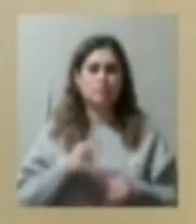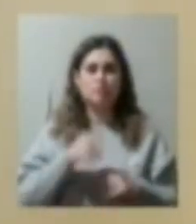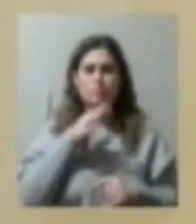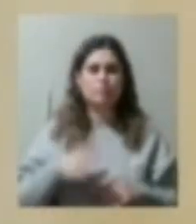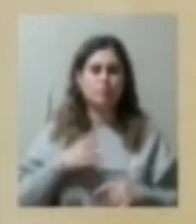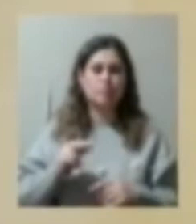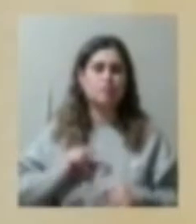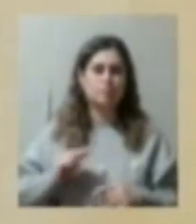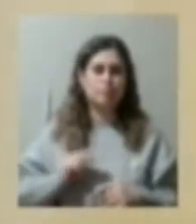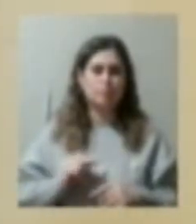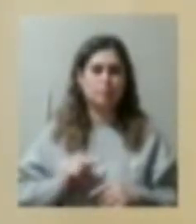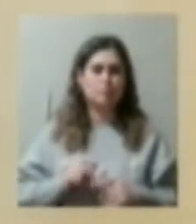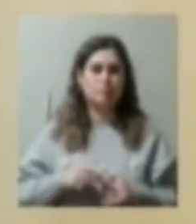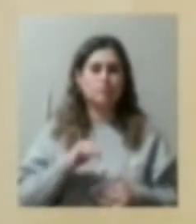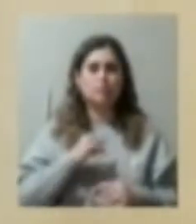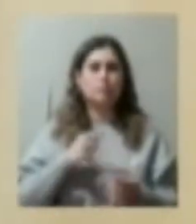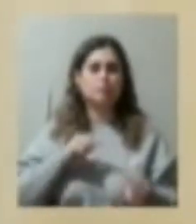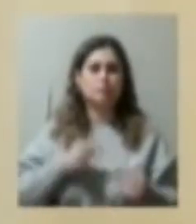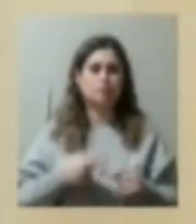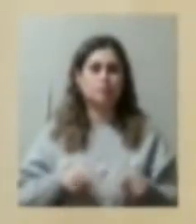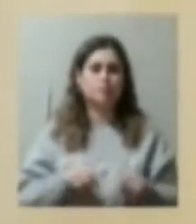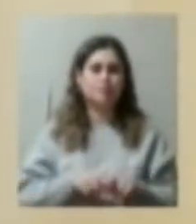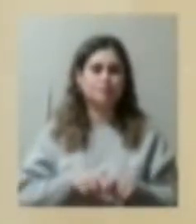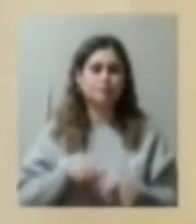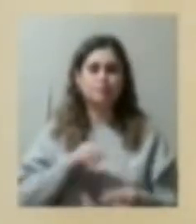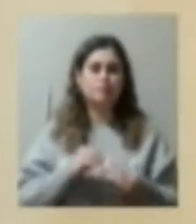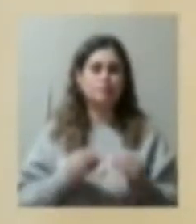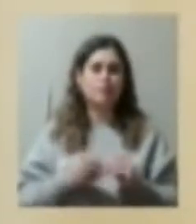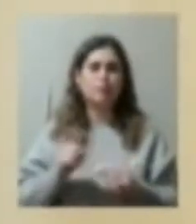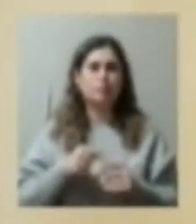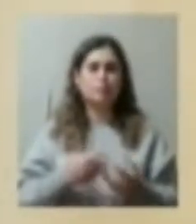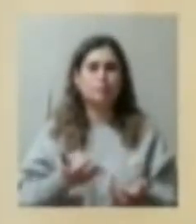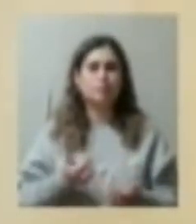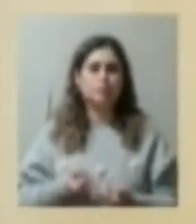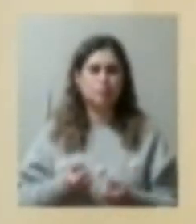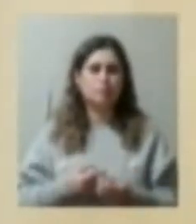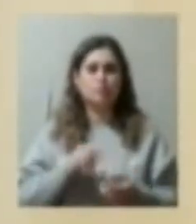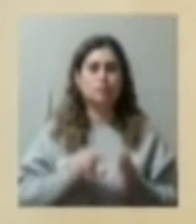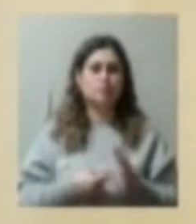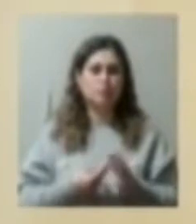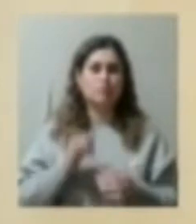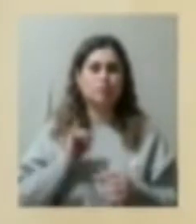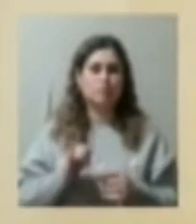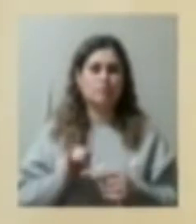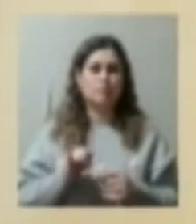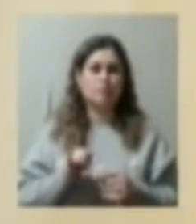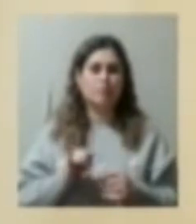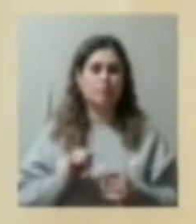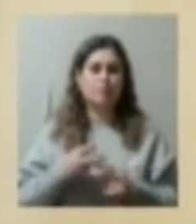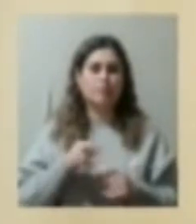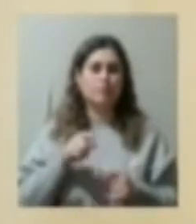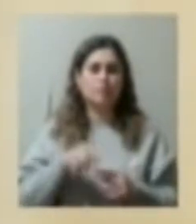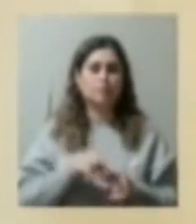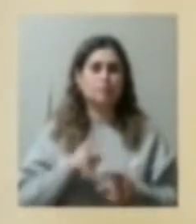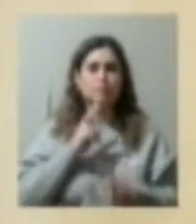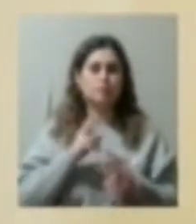працівники стикнулися з проблематикою щодо отримання довідок і для того, щоб звертатися